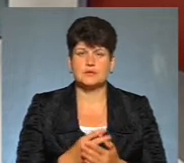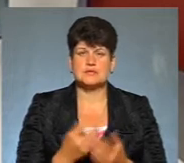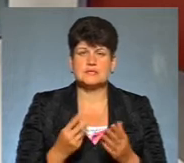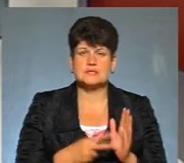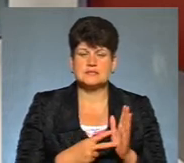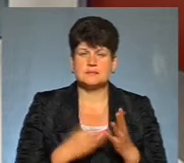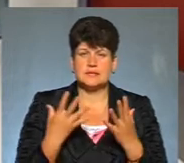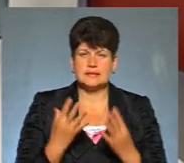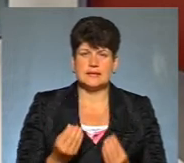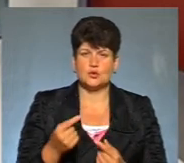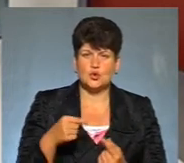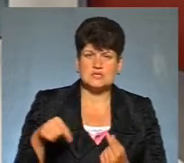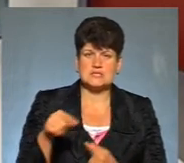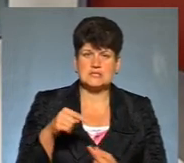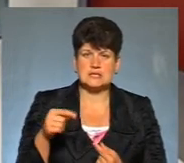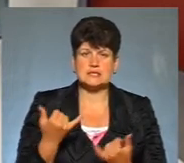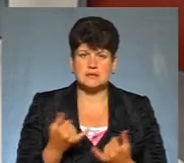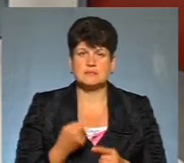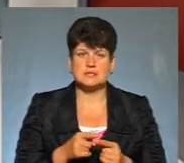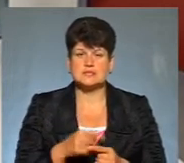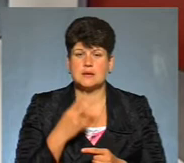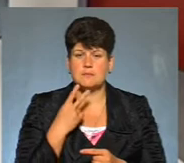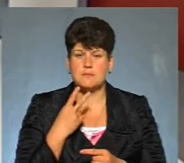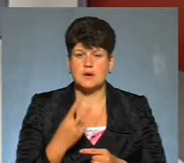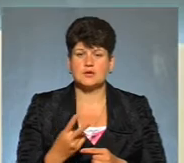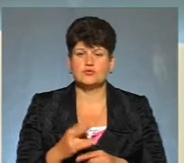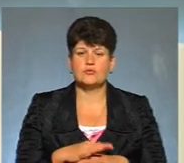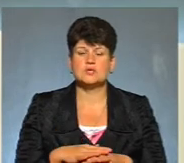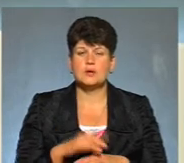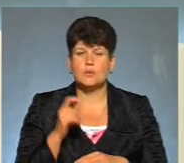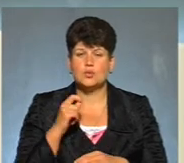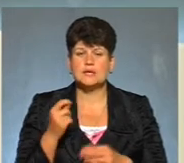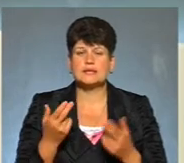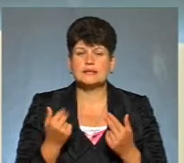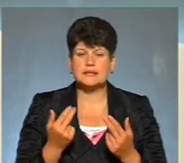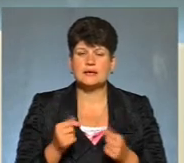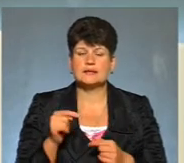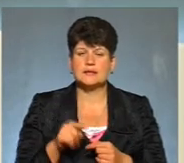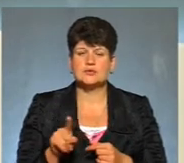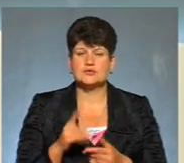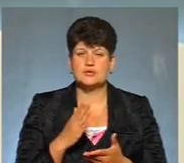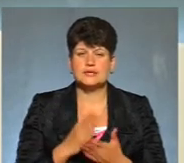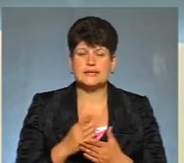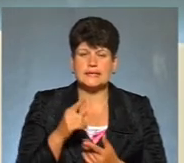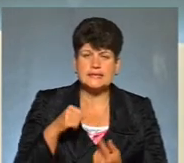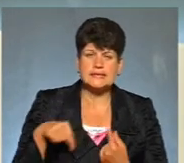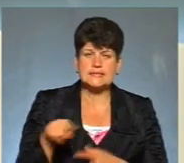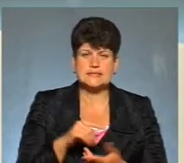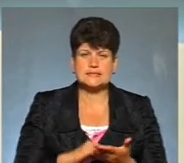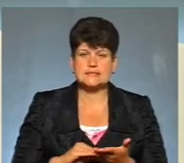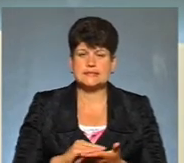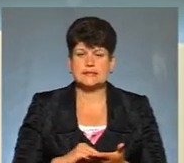семиденного циклу. Зараз ми це бачимо в масштабах України, що так, теж є циклічність певна.